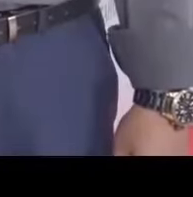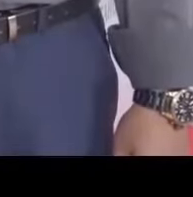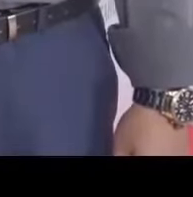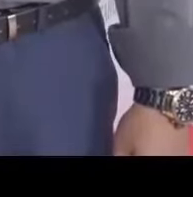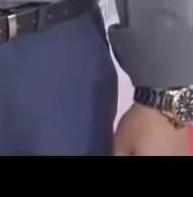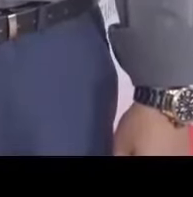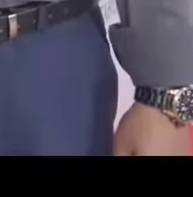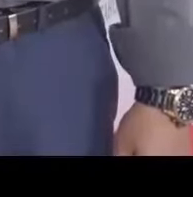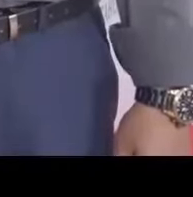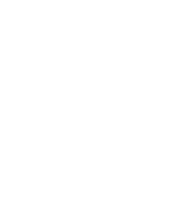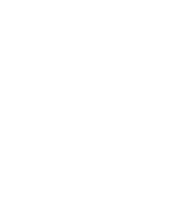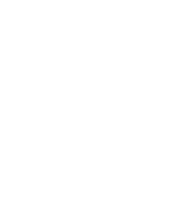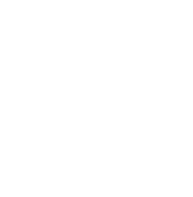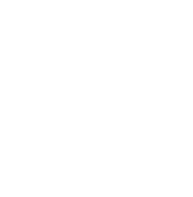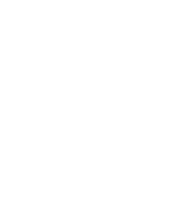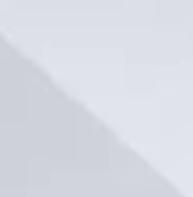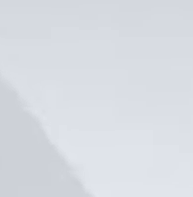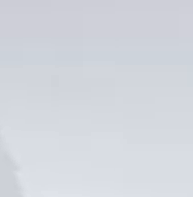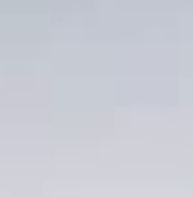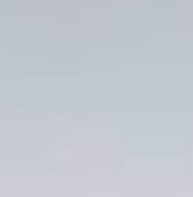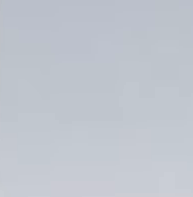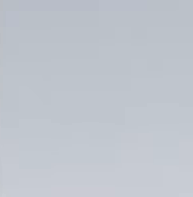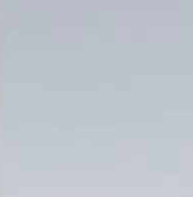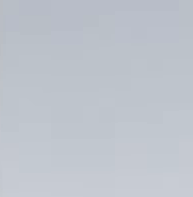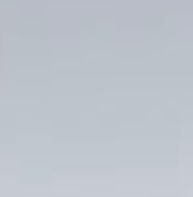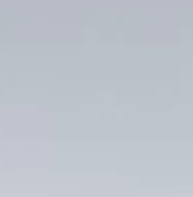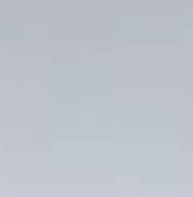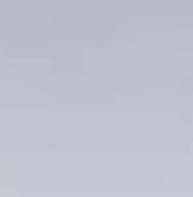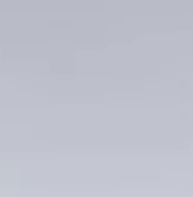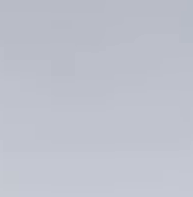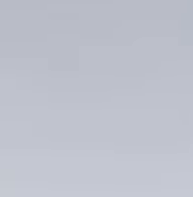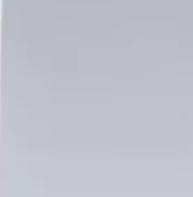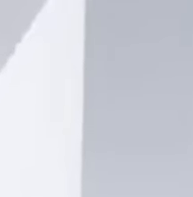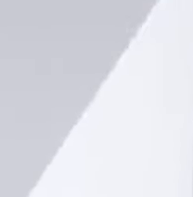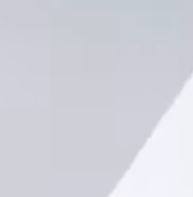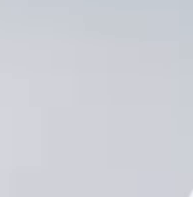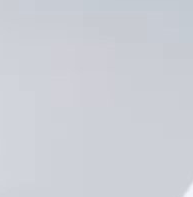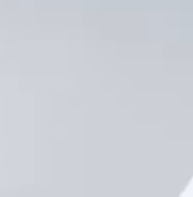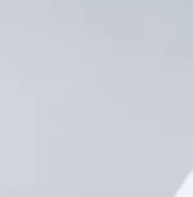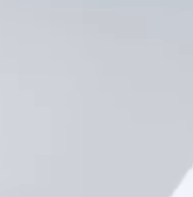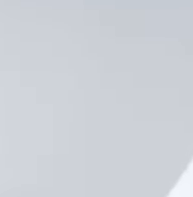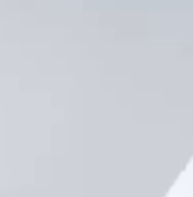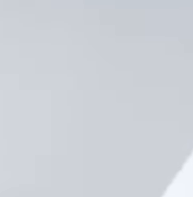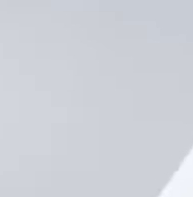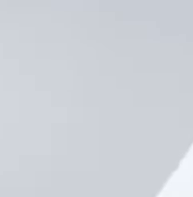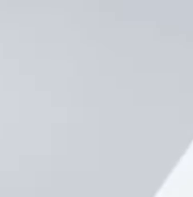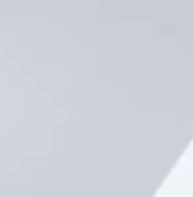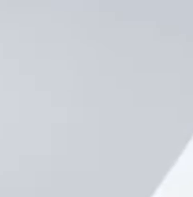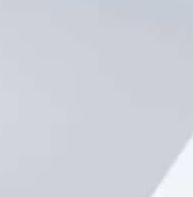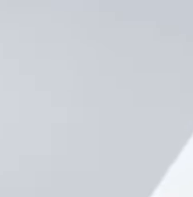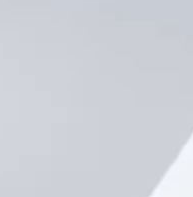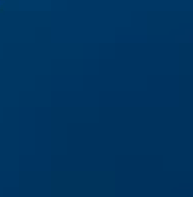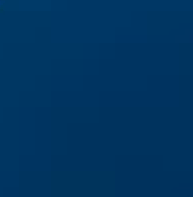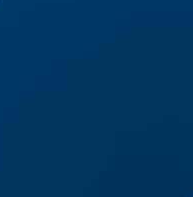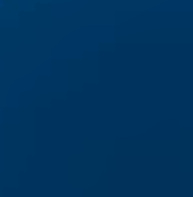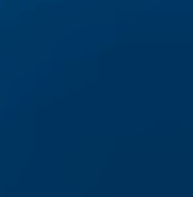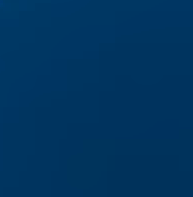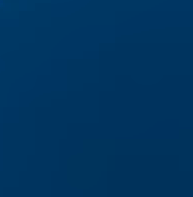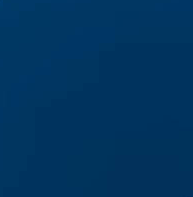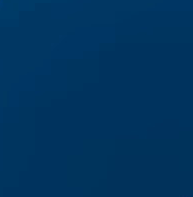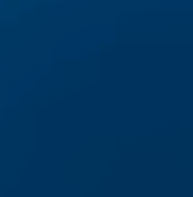TPS, pilih pemimpin yang bisa. Jelajahi cara baru mendapatkan informasi. Download Metro TV Extend sekarang.